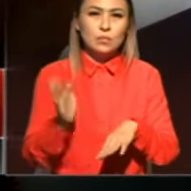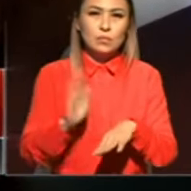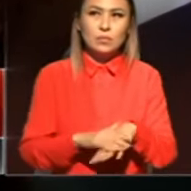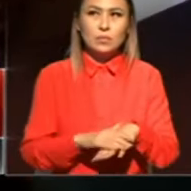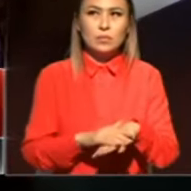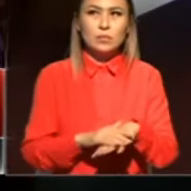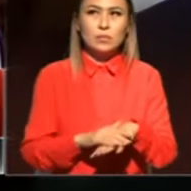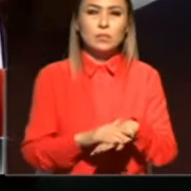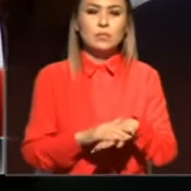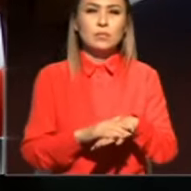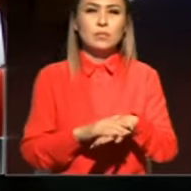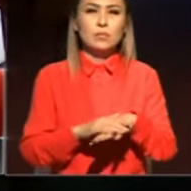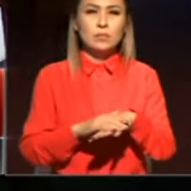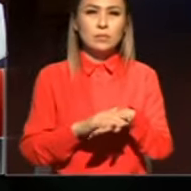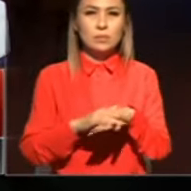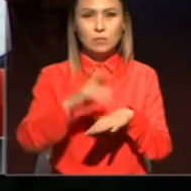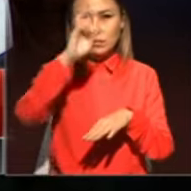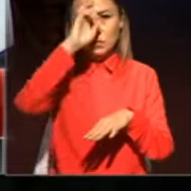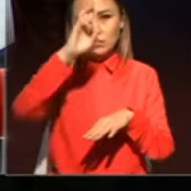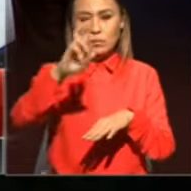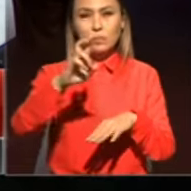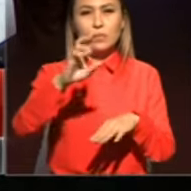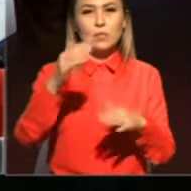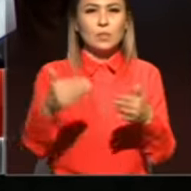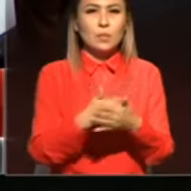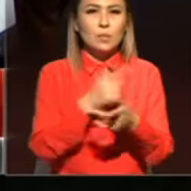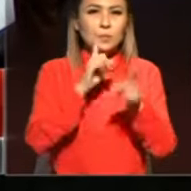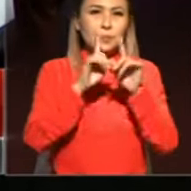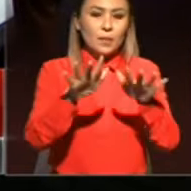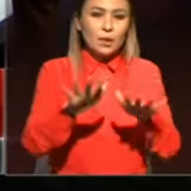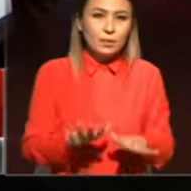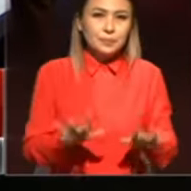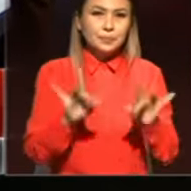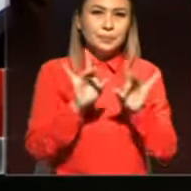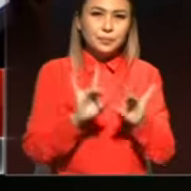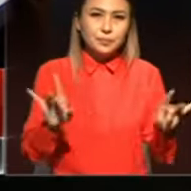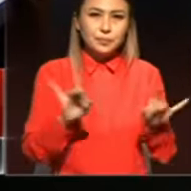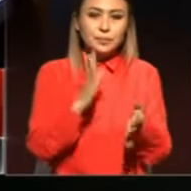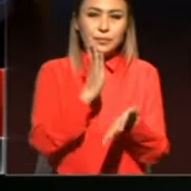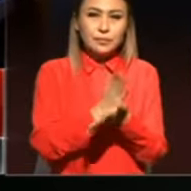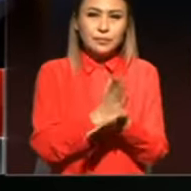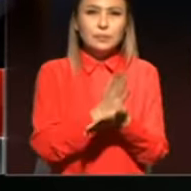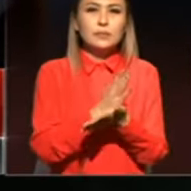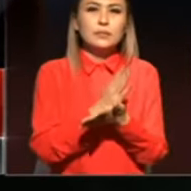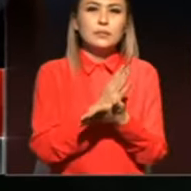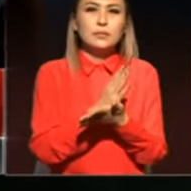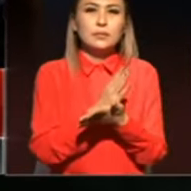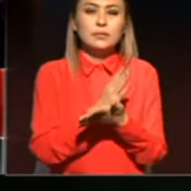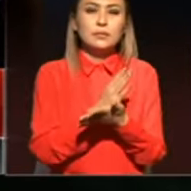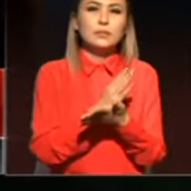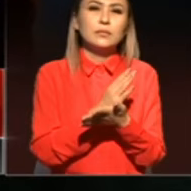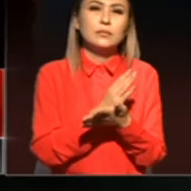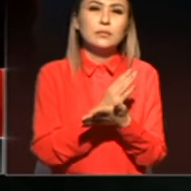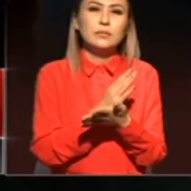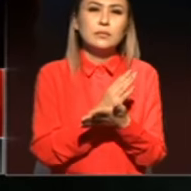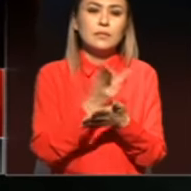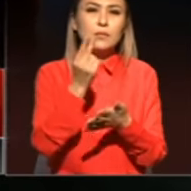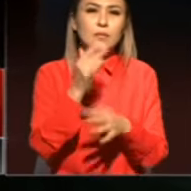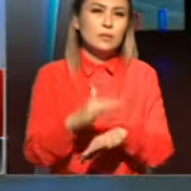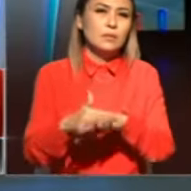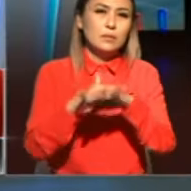дегенмен үкімет жаңа парламент айтып отыр, парламенттің өзінде де әлеуметтік салаға әлдеқайда мол қаржы